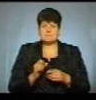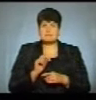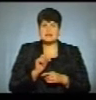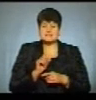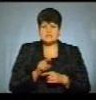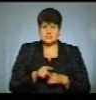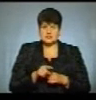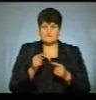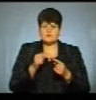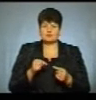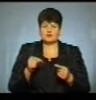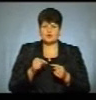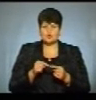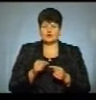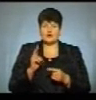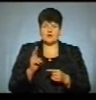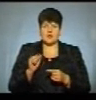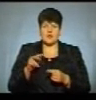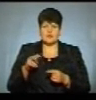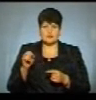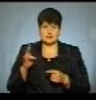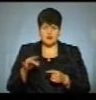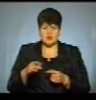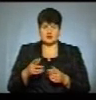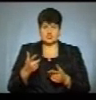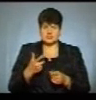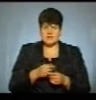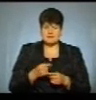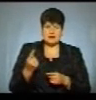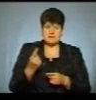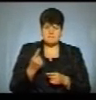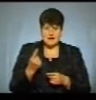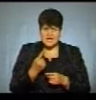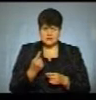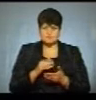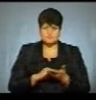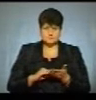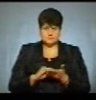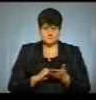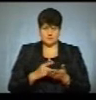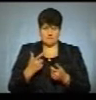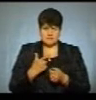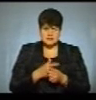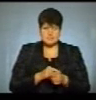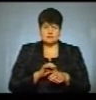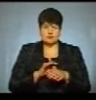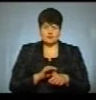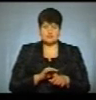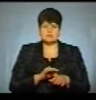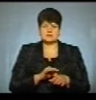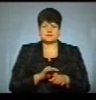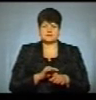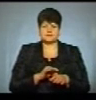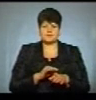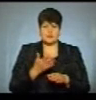призначаються відповідно до календаря щеплень, якщо це діти малі. І перша ревакцинація дорослого населення проходить після всіх щеплень,